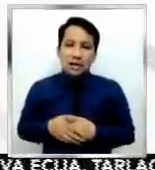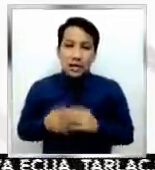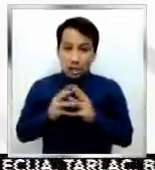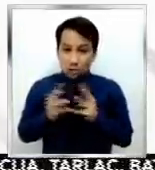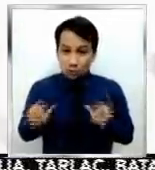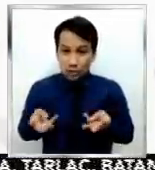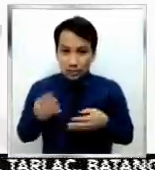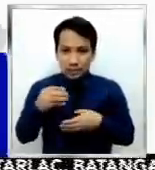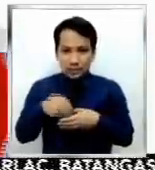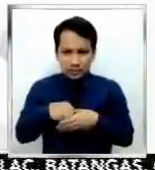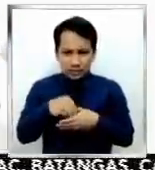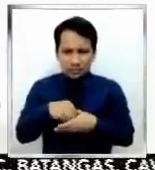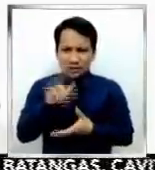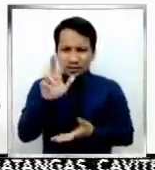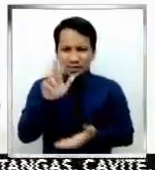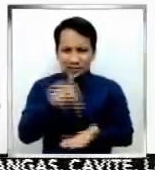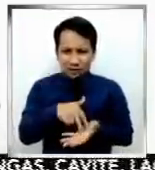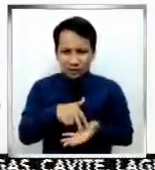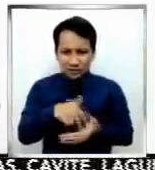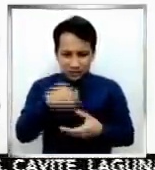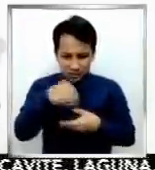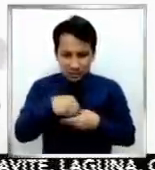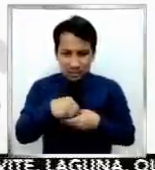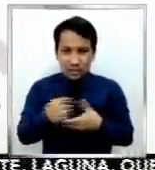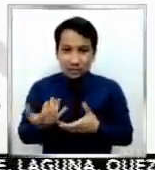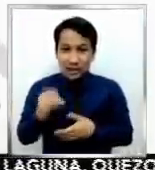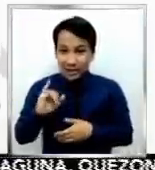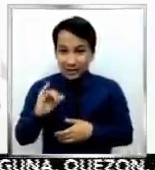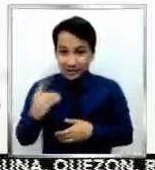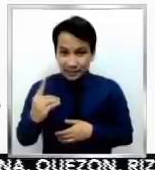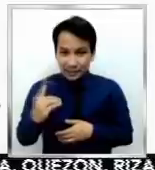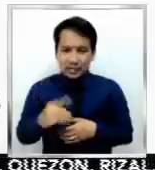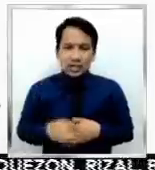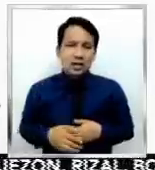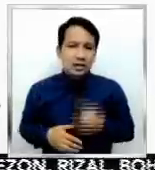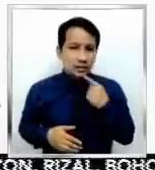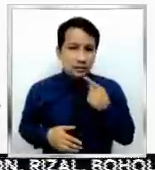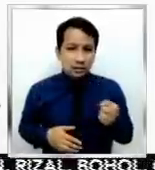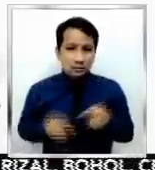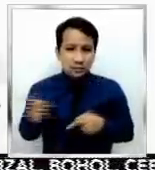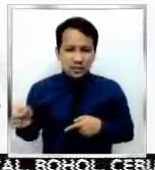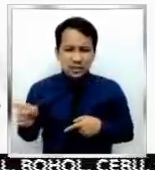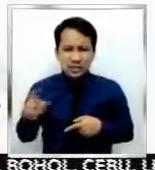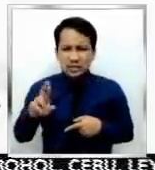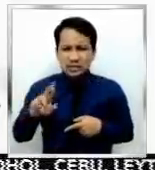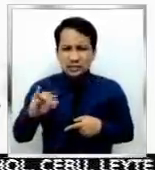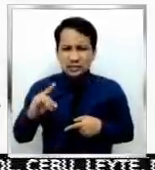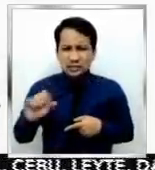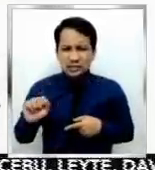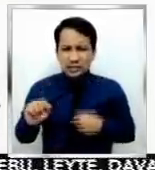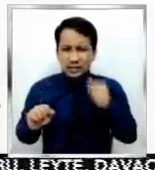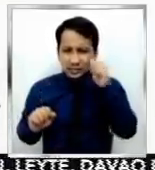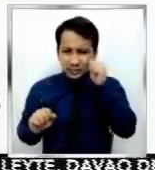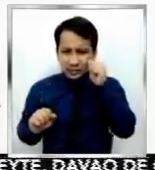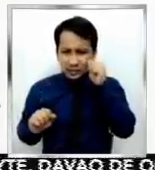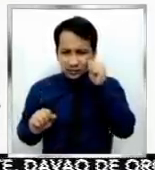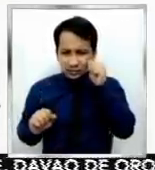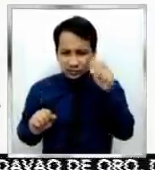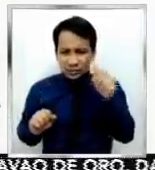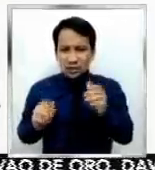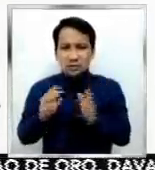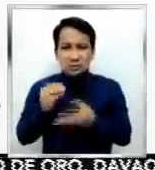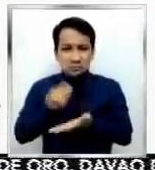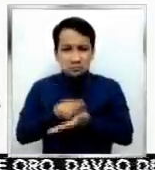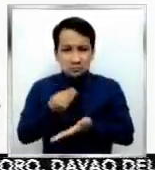laman daw na 3,000 piso at mga ID. Sabi ng rider na si Anacleto Flores Lihayhay, ang perang nasa